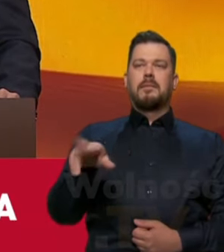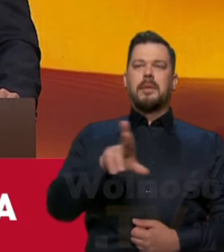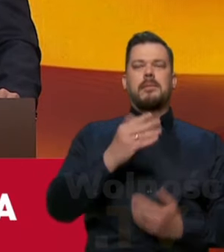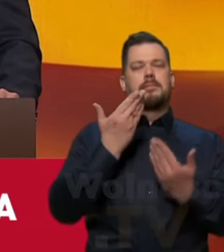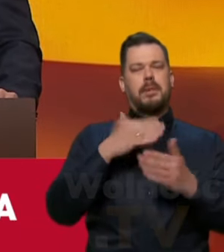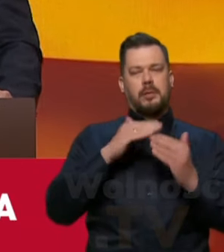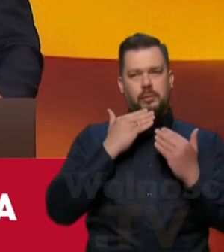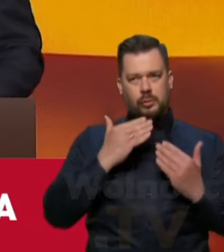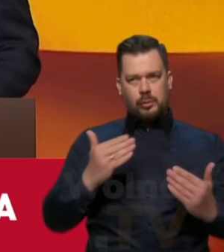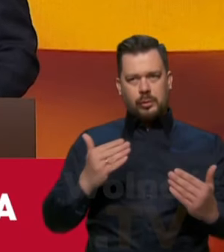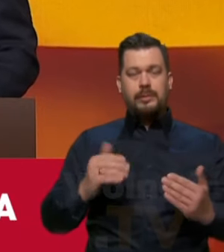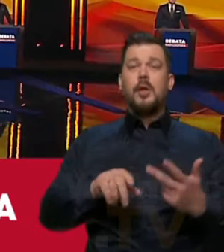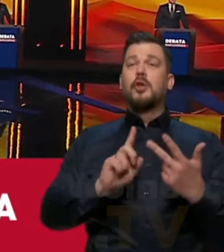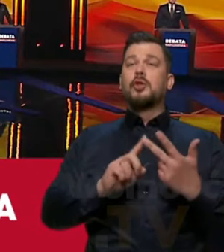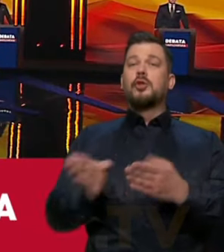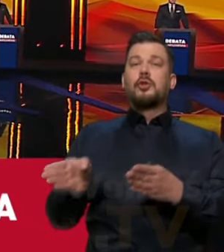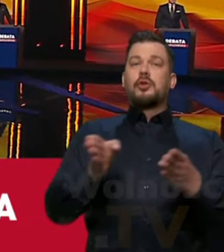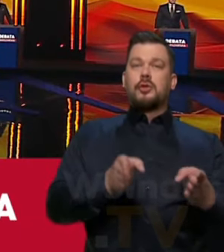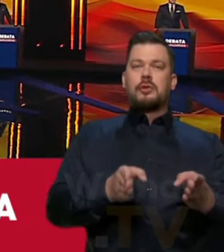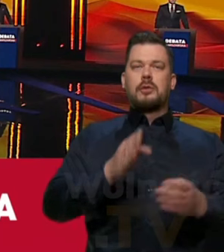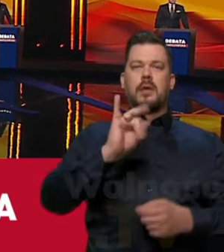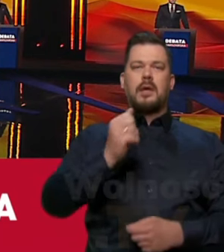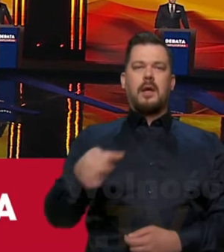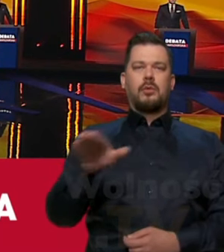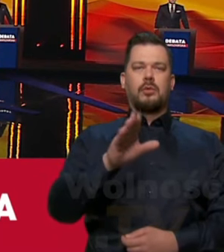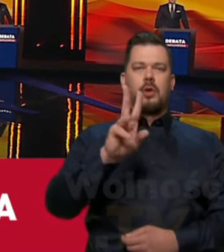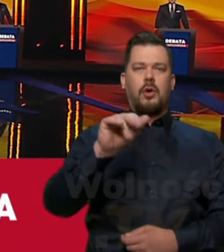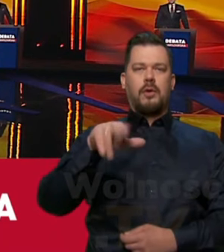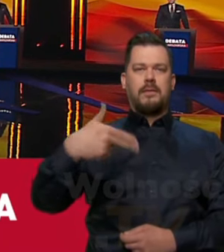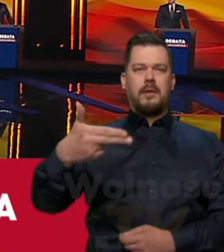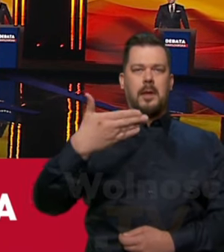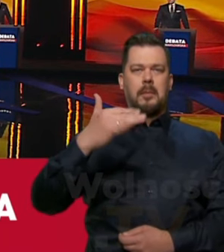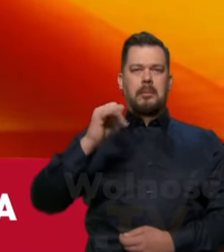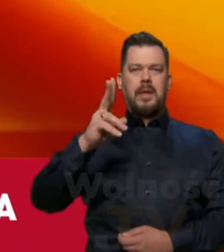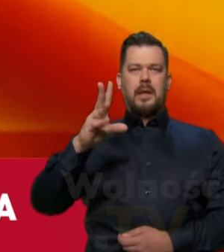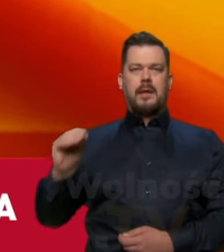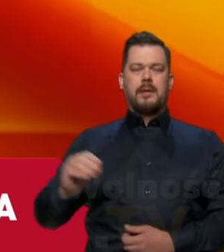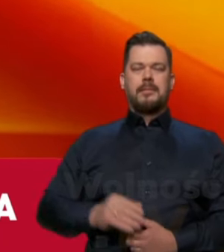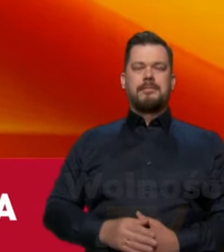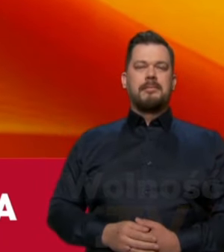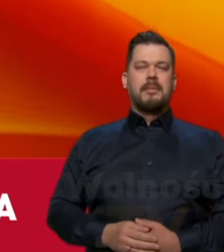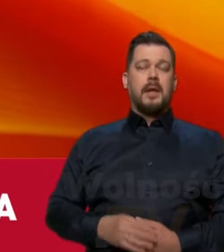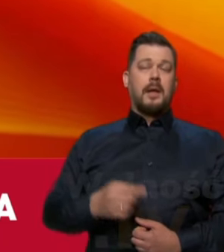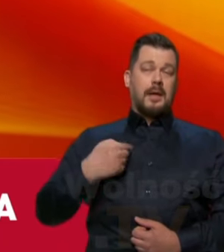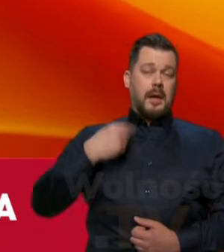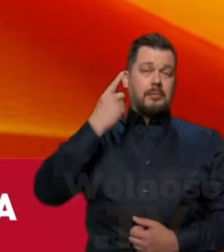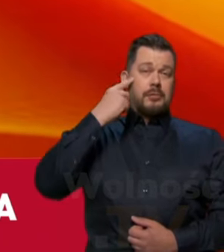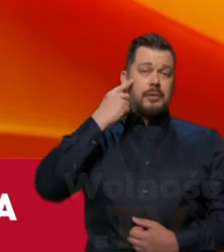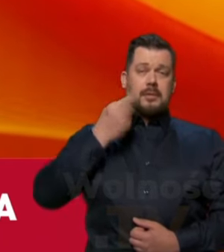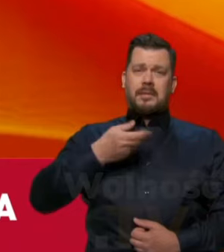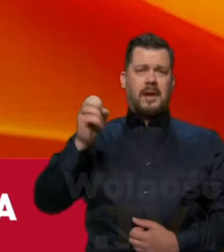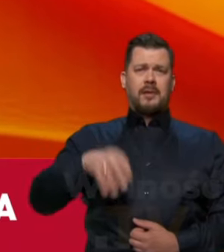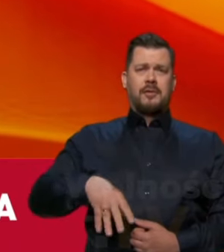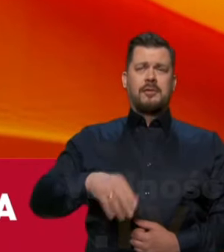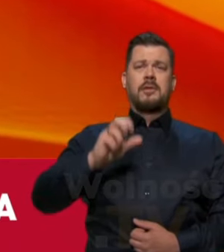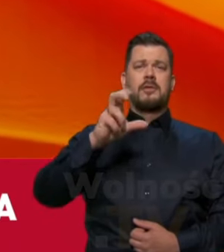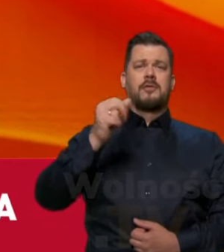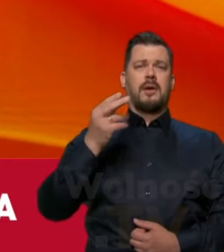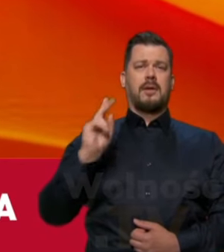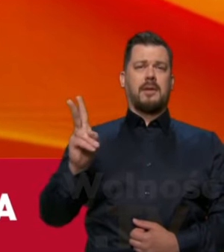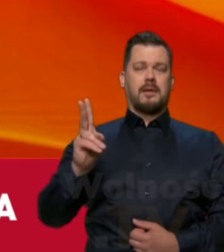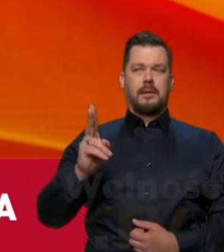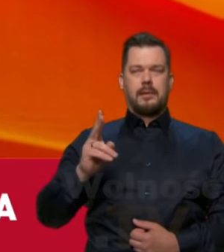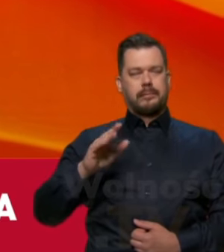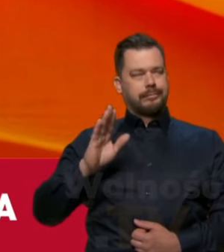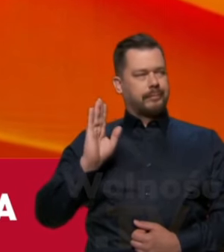A jako trzeci w tej kategorii odpowie pan Janusz Korwin-Mikke. Bardzo proszę. No cóż, myślałem, że najgorzej to będzie za pana Czarnka. Okazuje się,